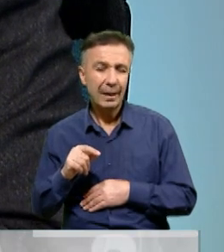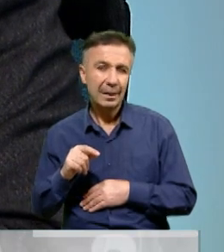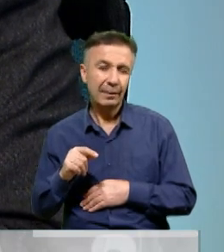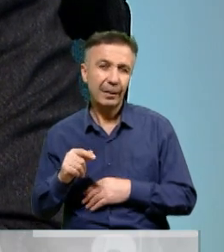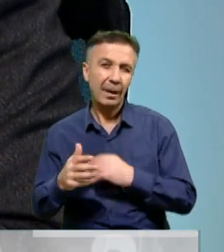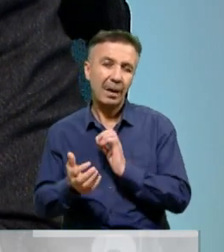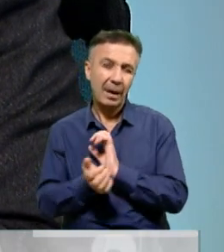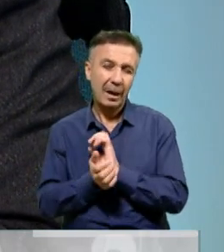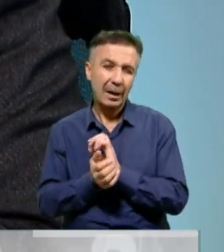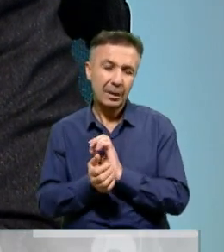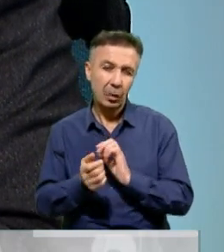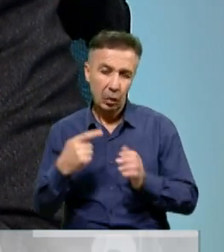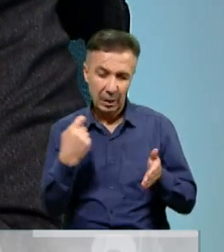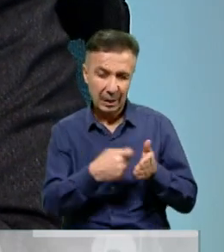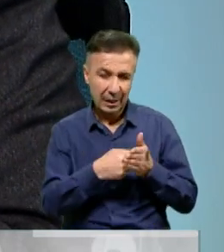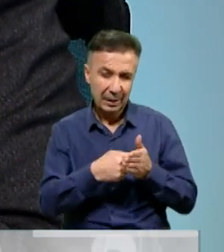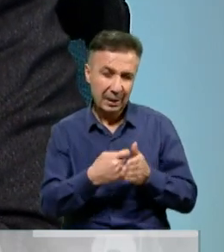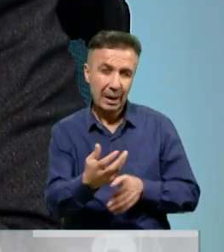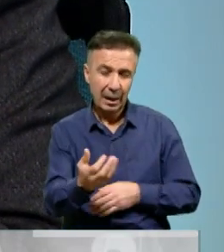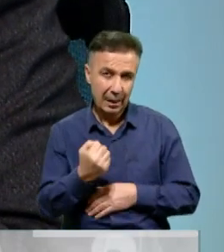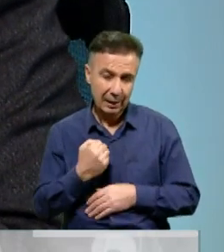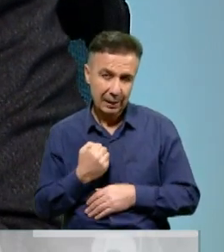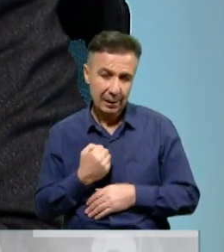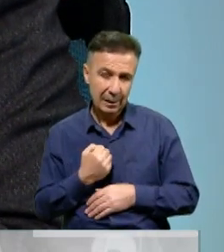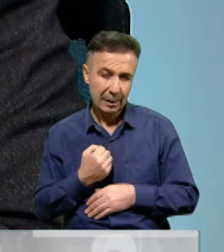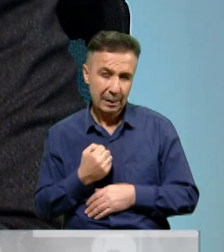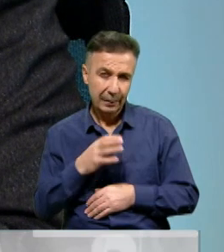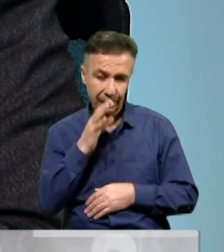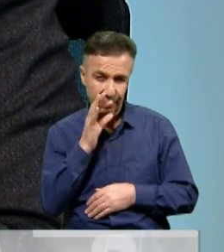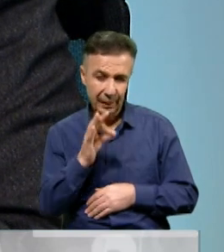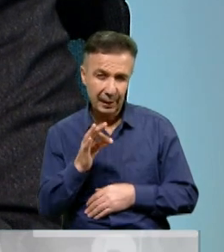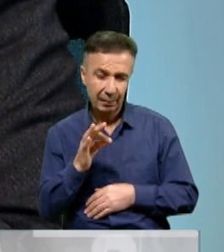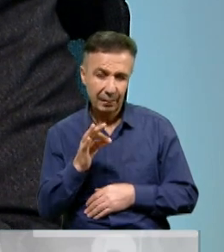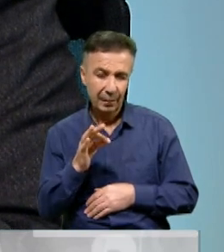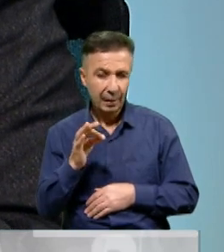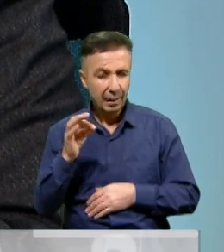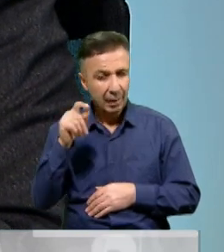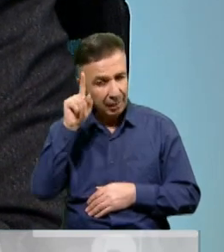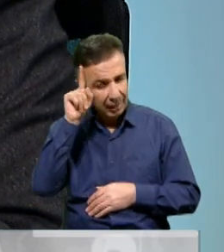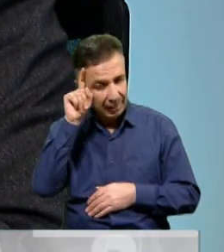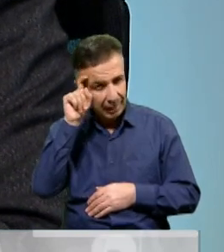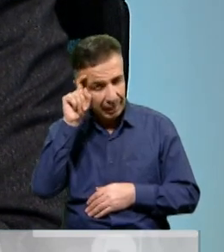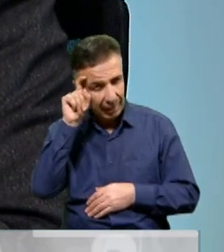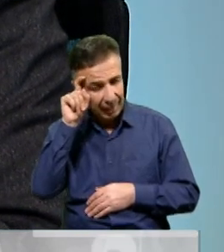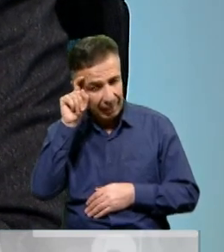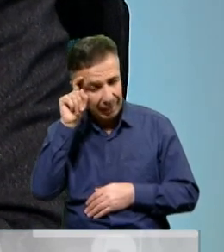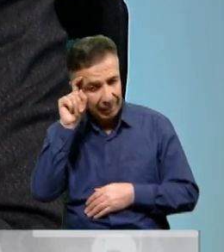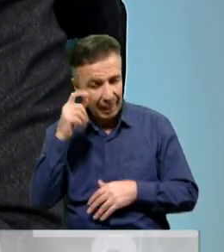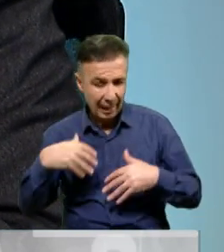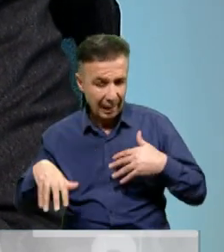o mirası alır ve kullanır. Kimin adına? O zihinsel engelli kardeşimizi adına kullanır